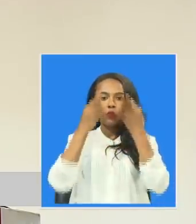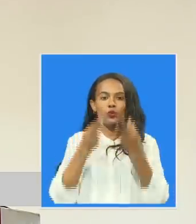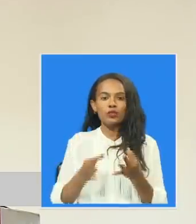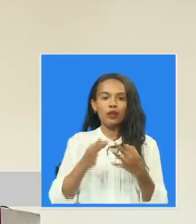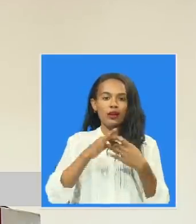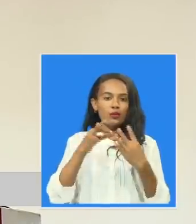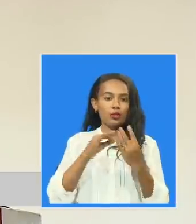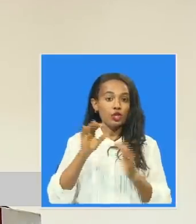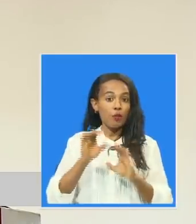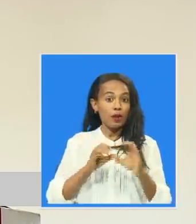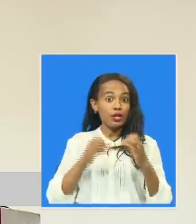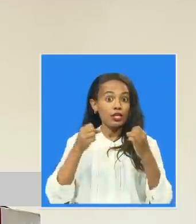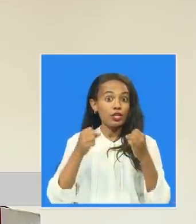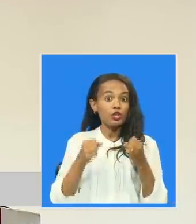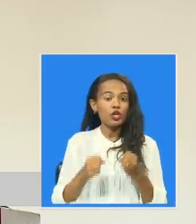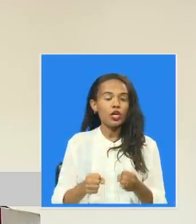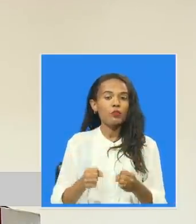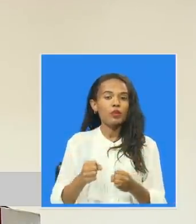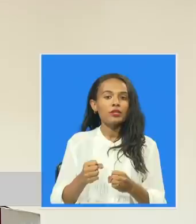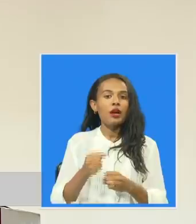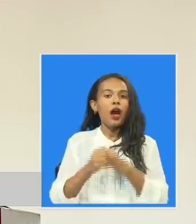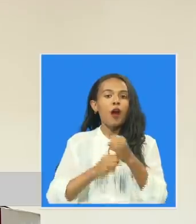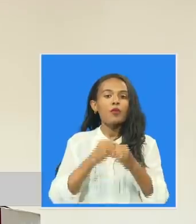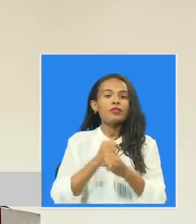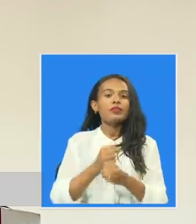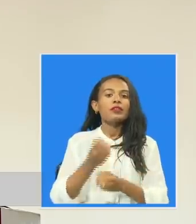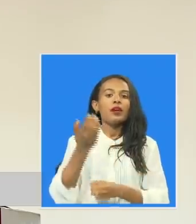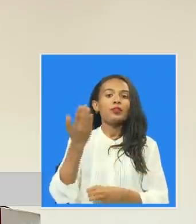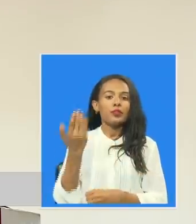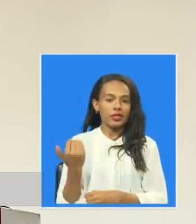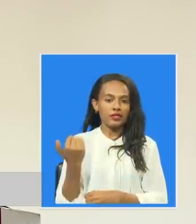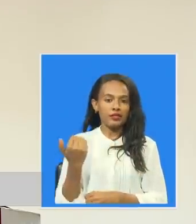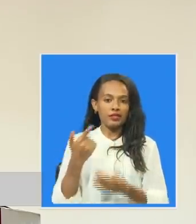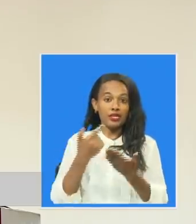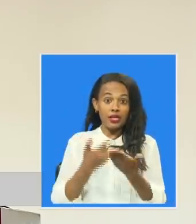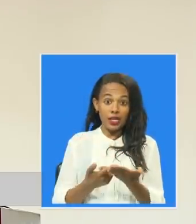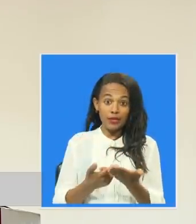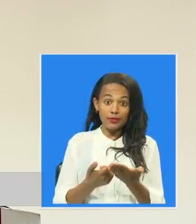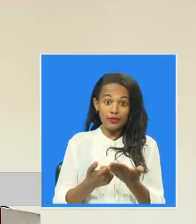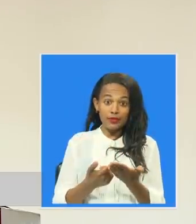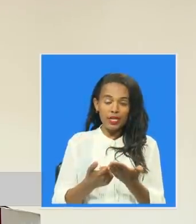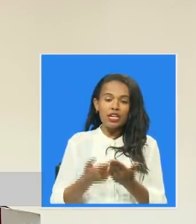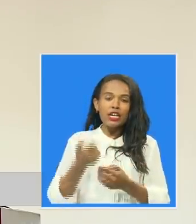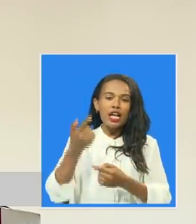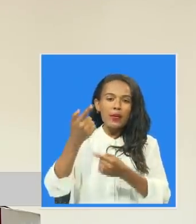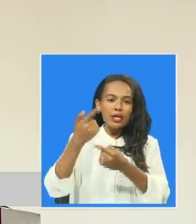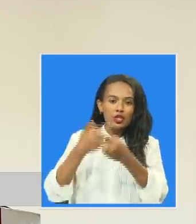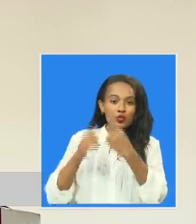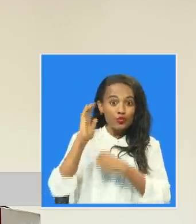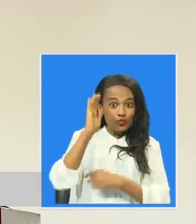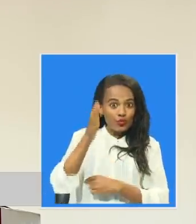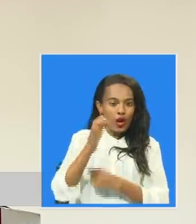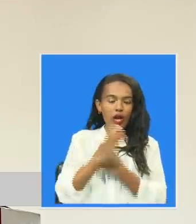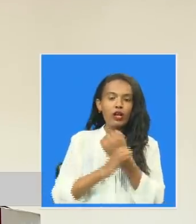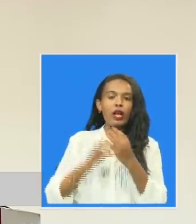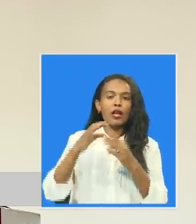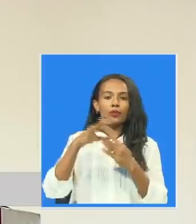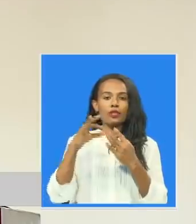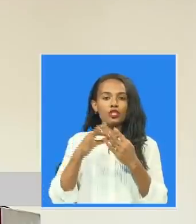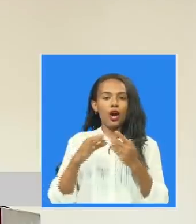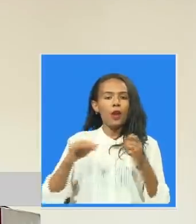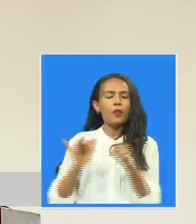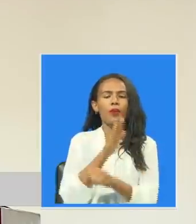ምርጫ ማካሄድ የተቻለበት አመት ነበር። ይህም ለመጪው ሀገራዊ ምርጫ